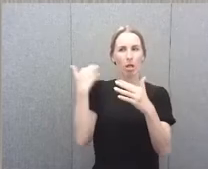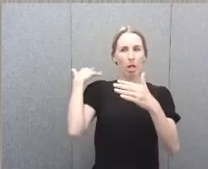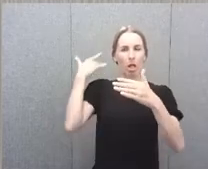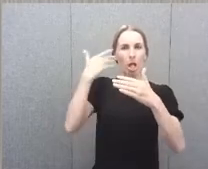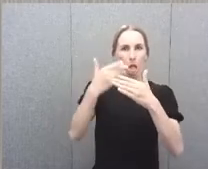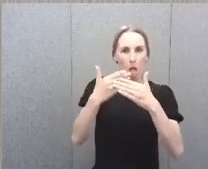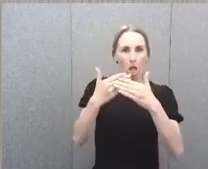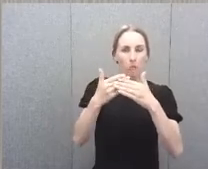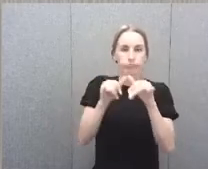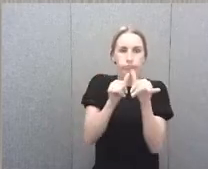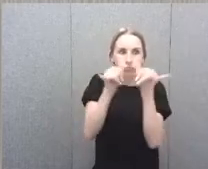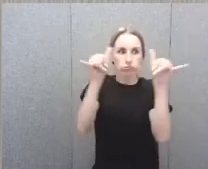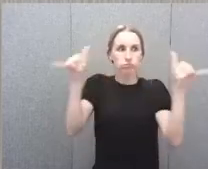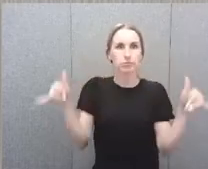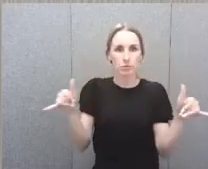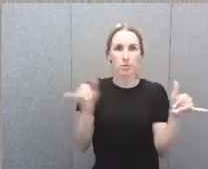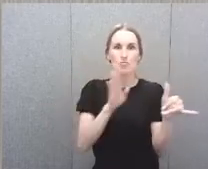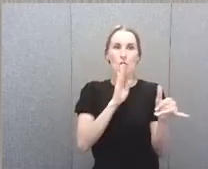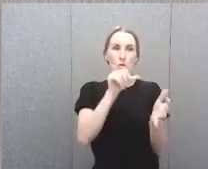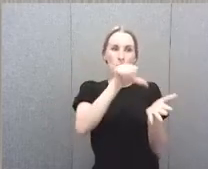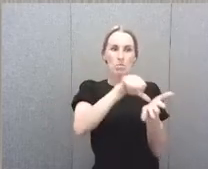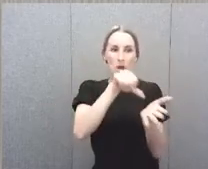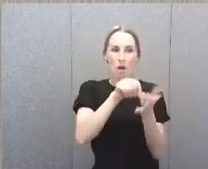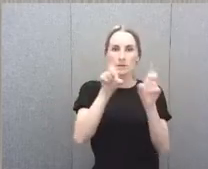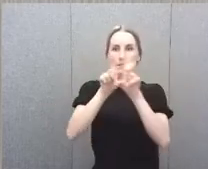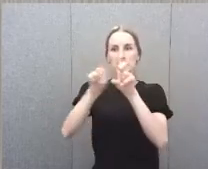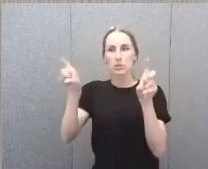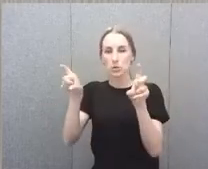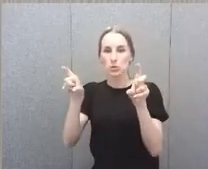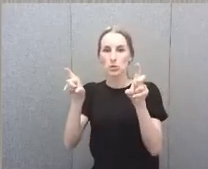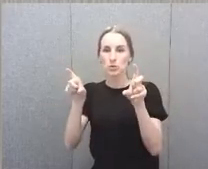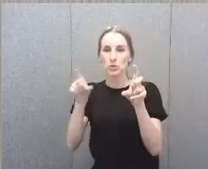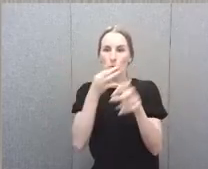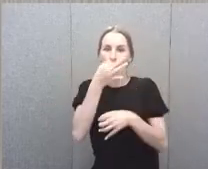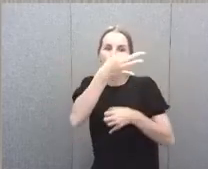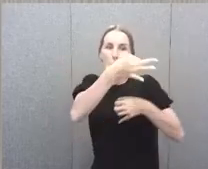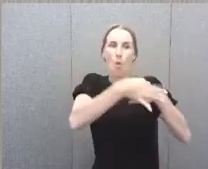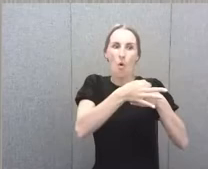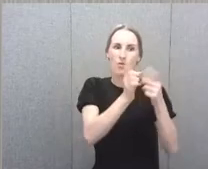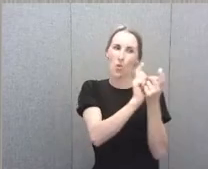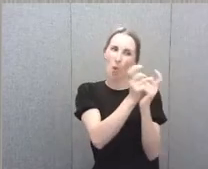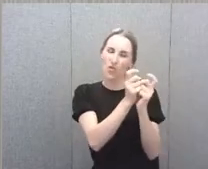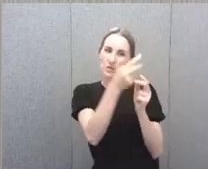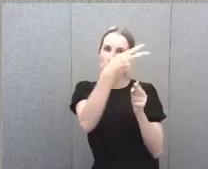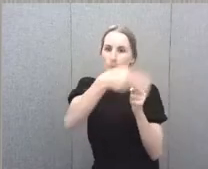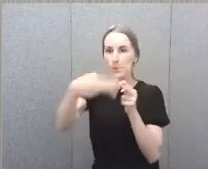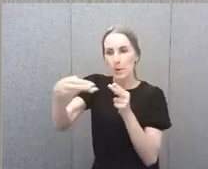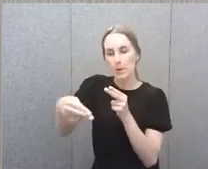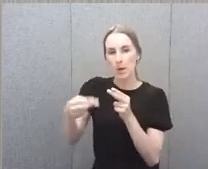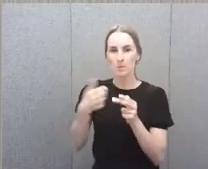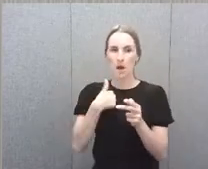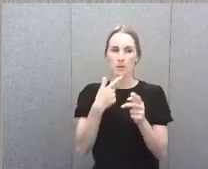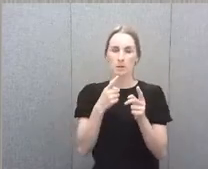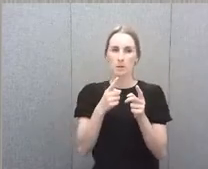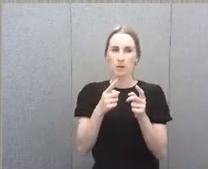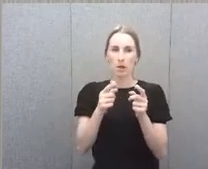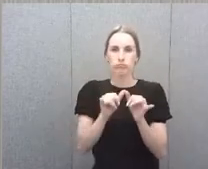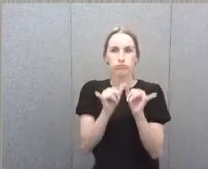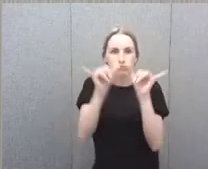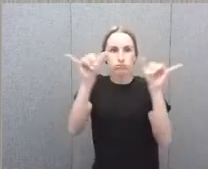расширили участие женщин в органах, которые ответственны за разрешение конфликта. Мы